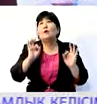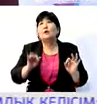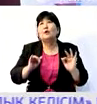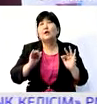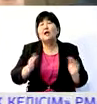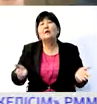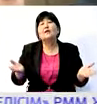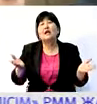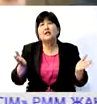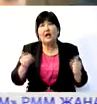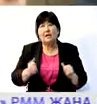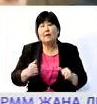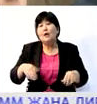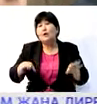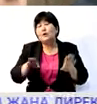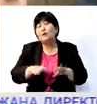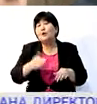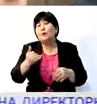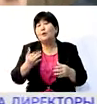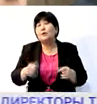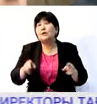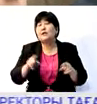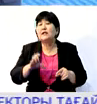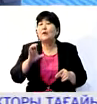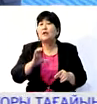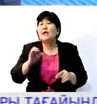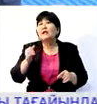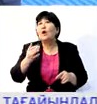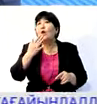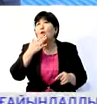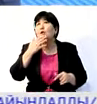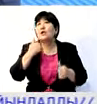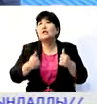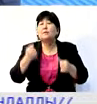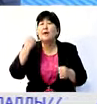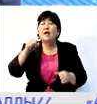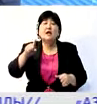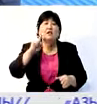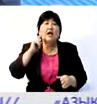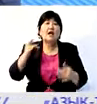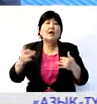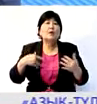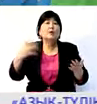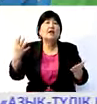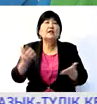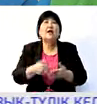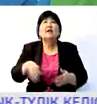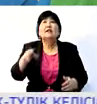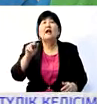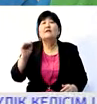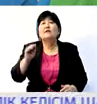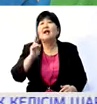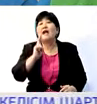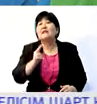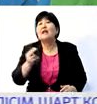жасауға шақырамыз. Сондай ақ осы күні World Skills ұлттық чемпионатының жеңімпаздары жас өнертапқыш Диас Фазылов пен